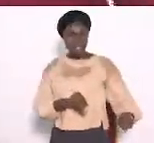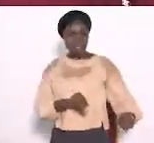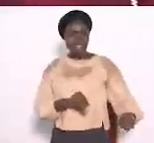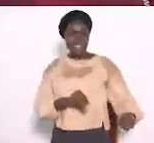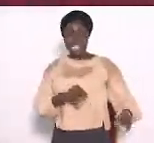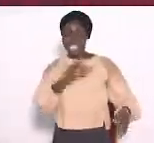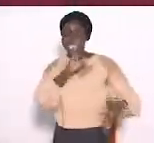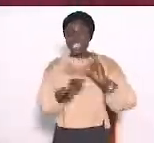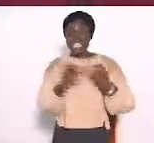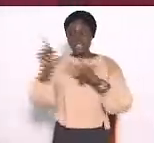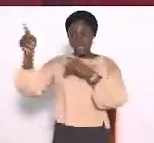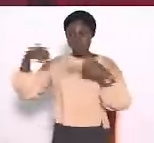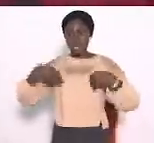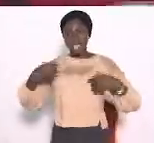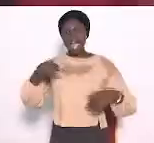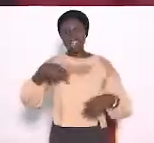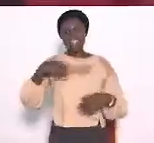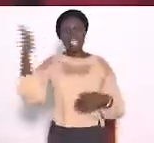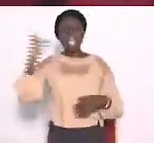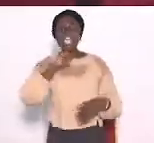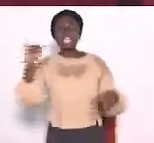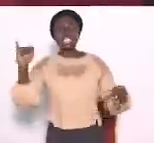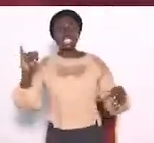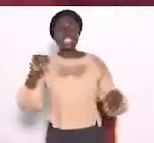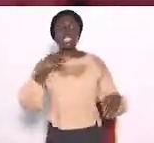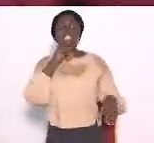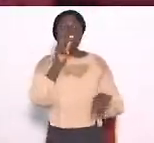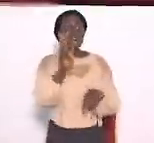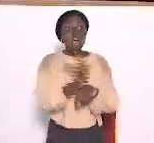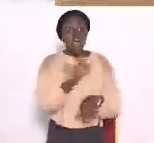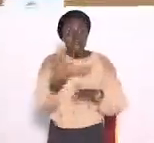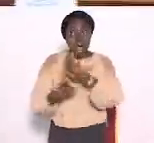il a aucune montagne qui ne peut pas